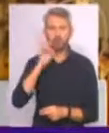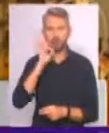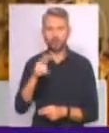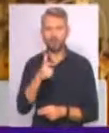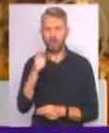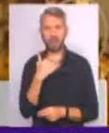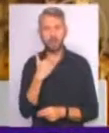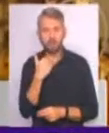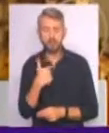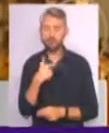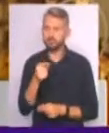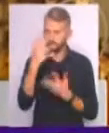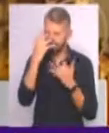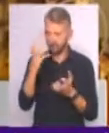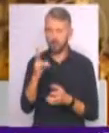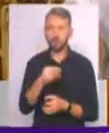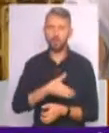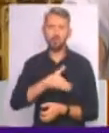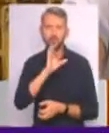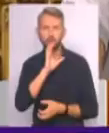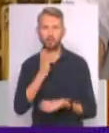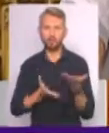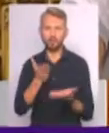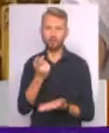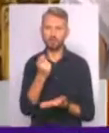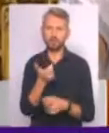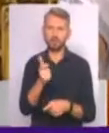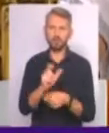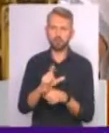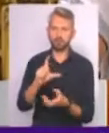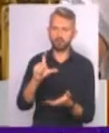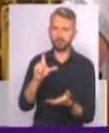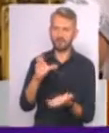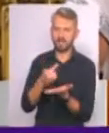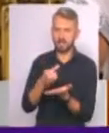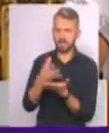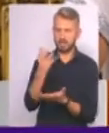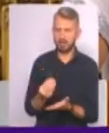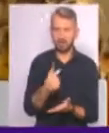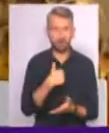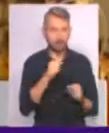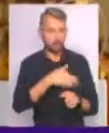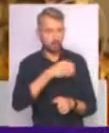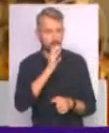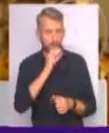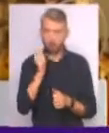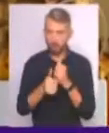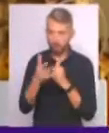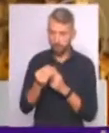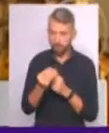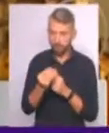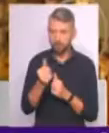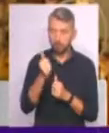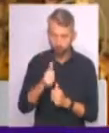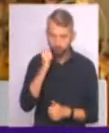напій, я його люблю, але п'ю, ну, можливо, ну, трошки більше склянки на день. Я тоже могу выпить каждый день. Масло,